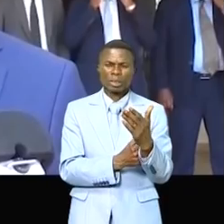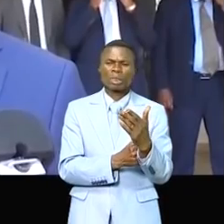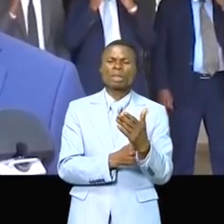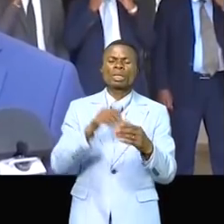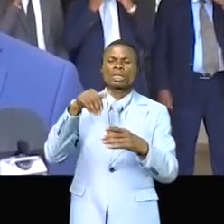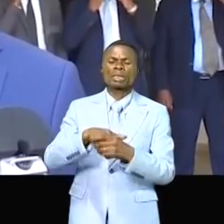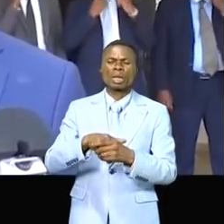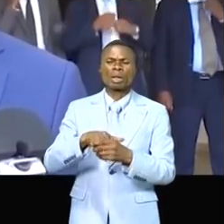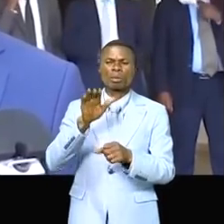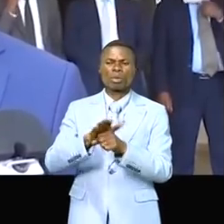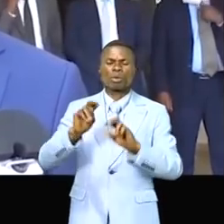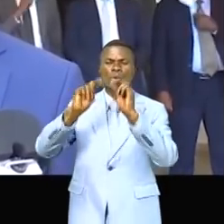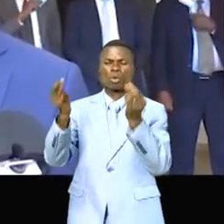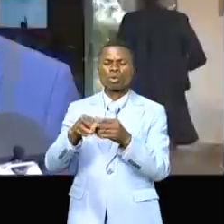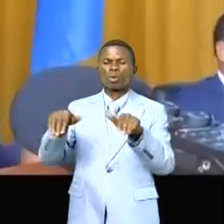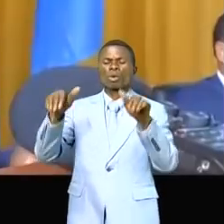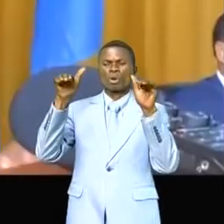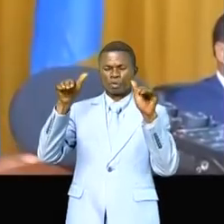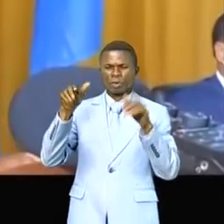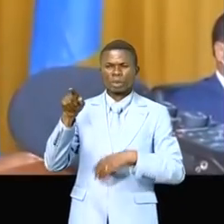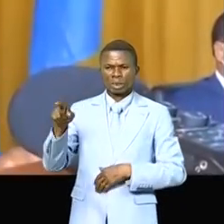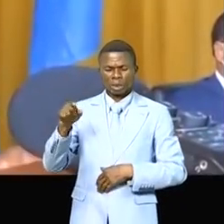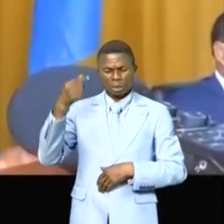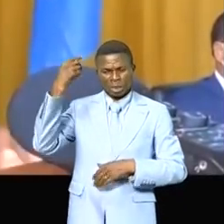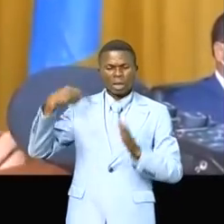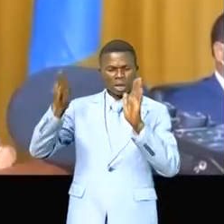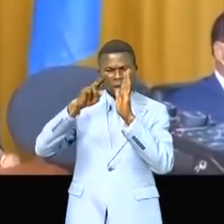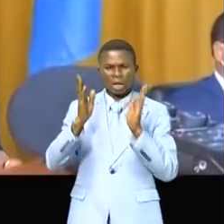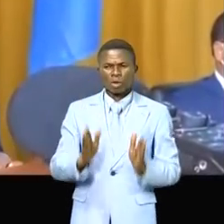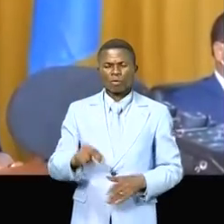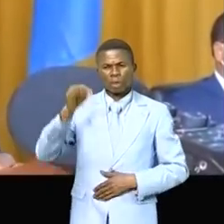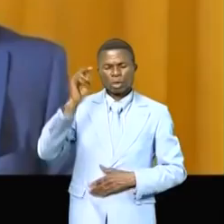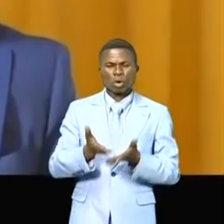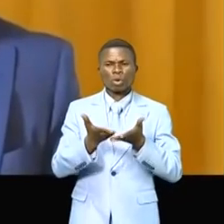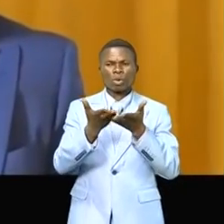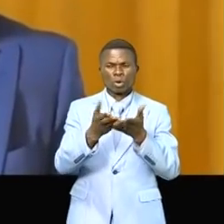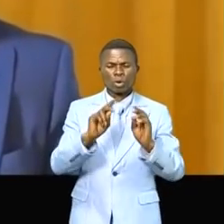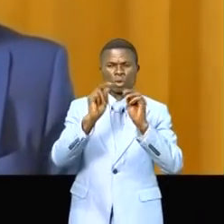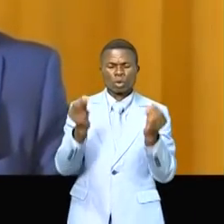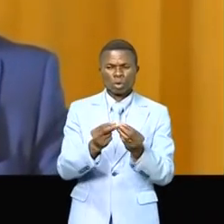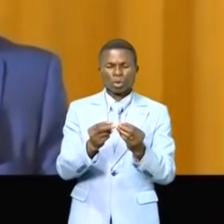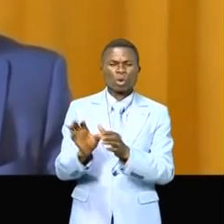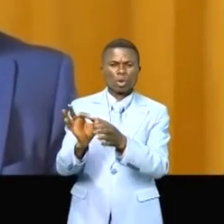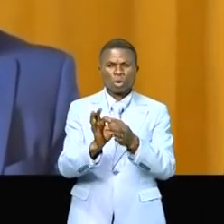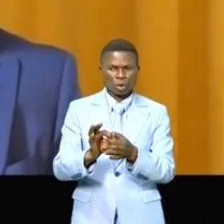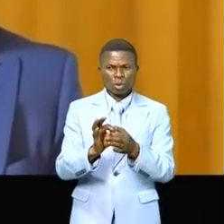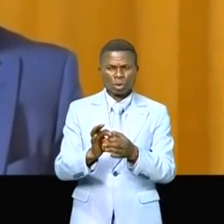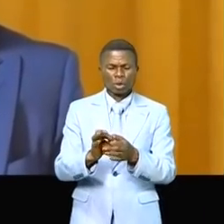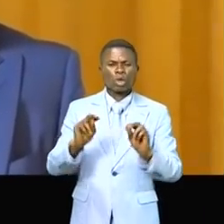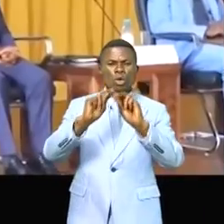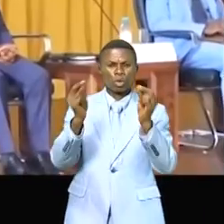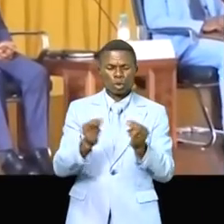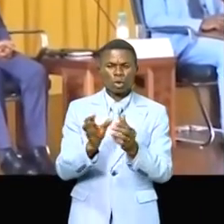les différents camps de réfugiés des pays voisins. Pour les gouverneurs du Nord Kivu, les groupes de contact et de coordination est avant tout un cadre